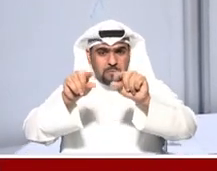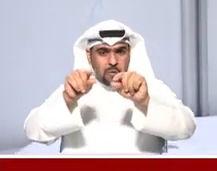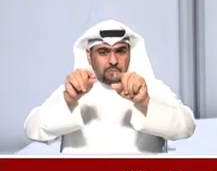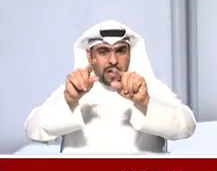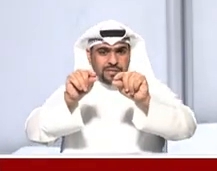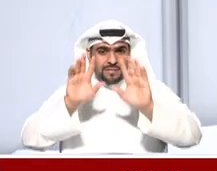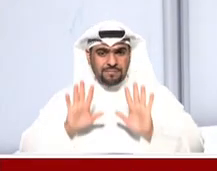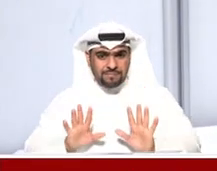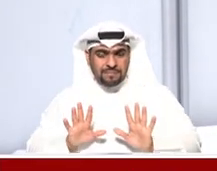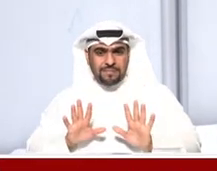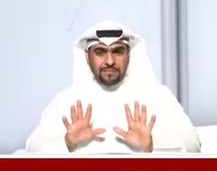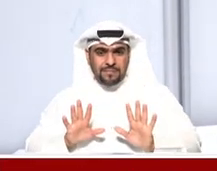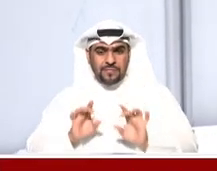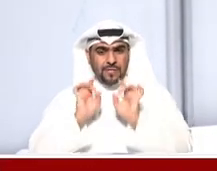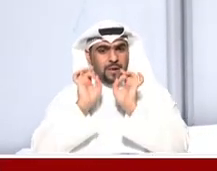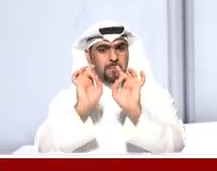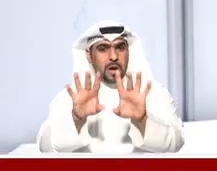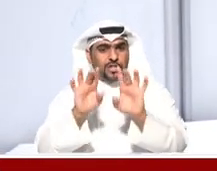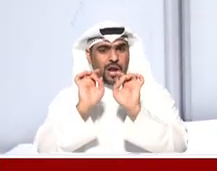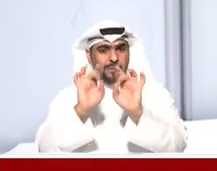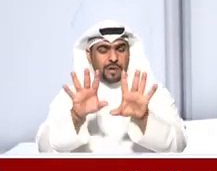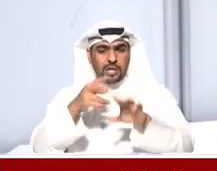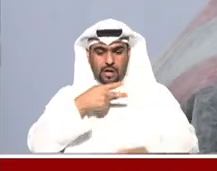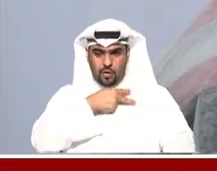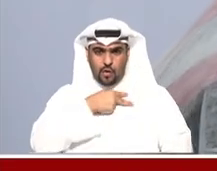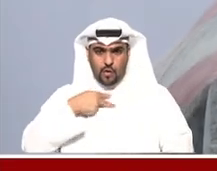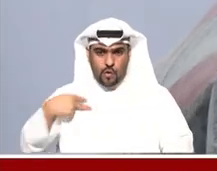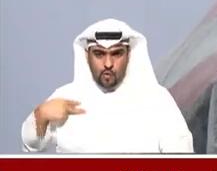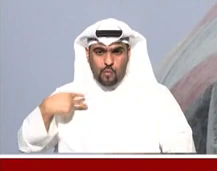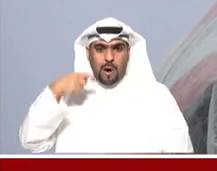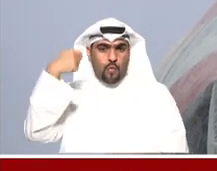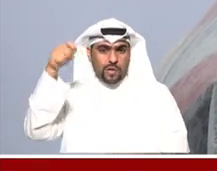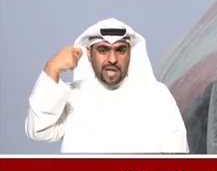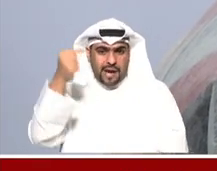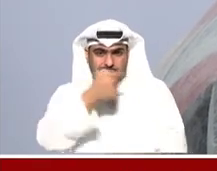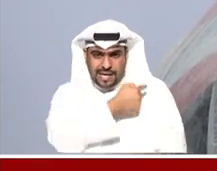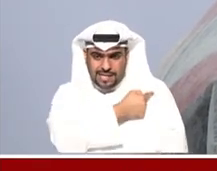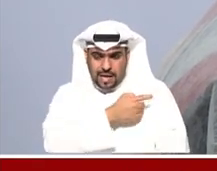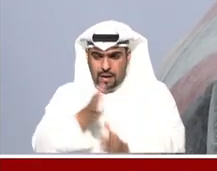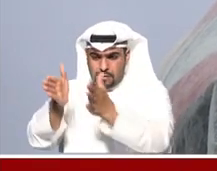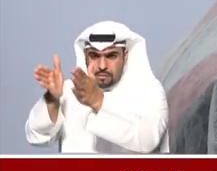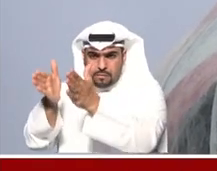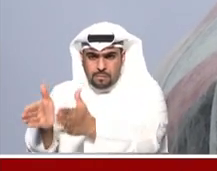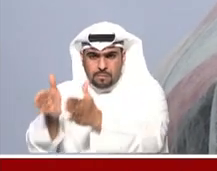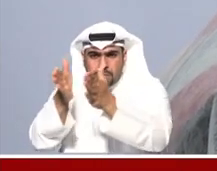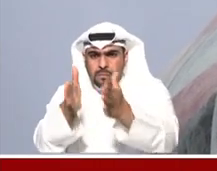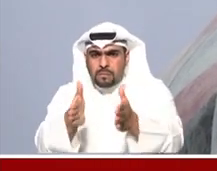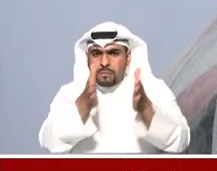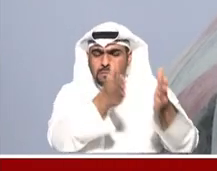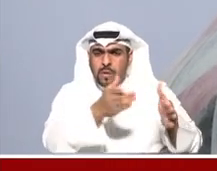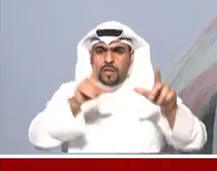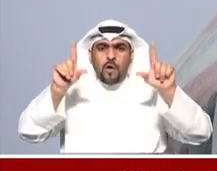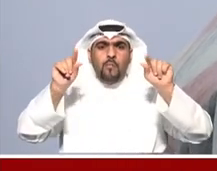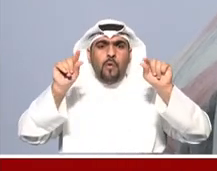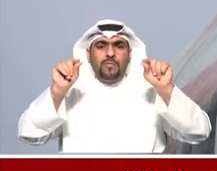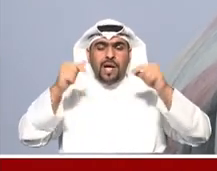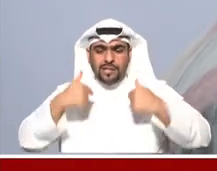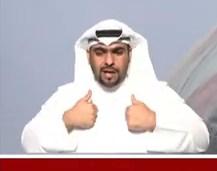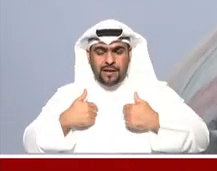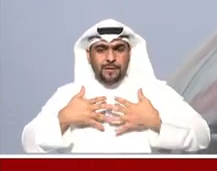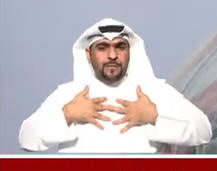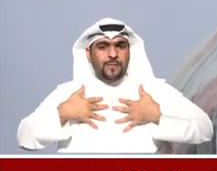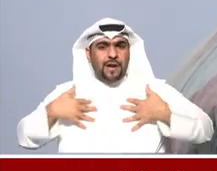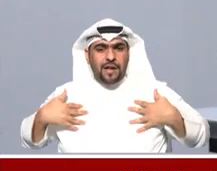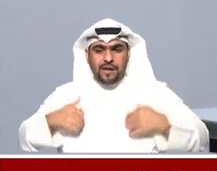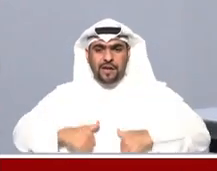وطبعا بالنسبة ما شاء الله يعني لتجهيزات الدولة والاستعدادات للموضوع ده، دي حاجة كويسة بتفرحنا جدا وتخلينا اللي احنا كلنا